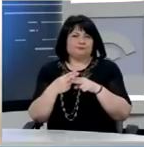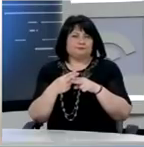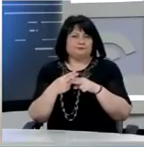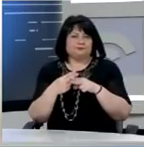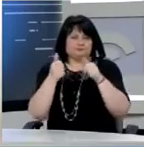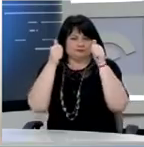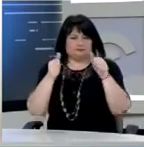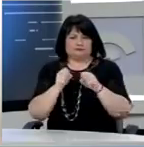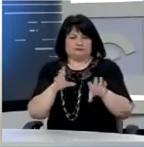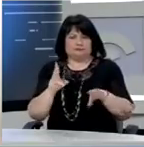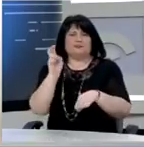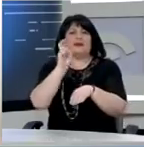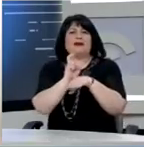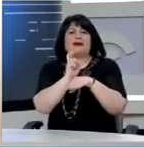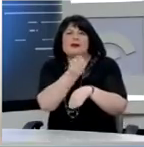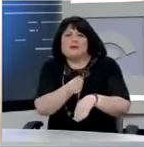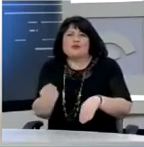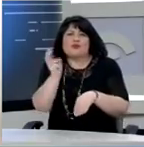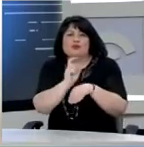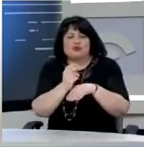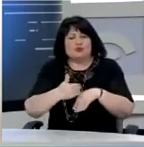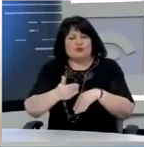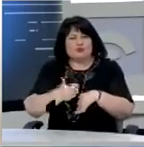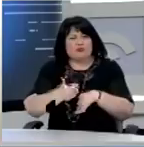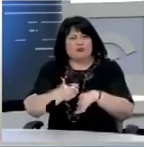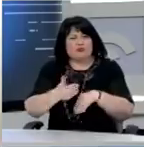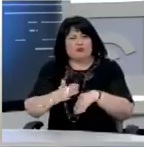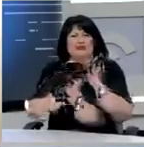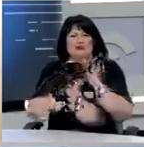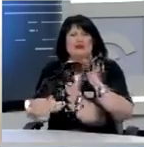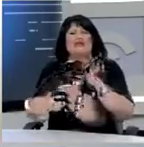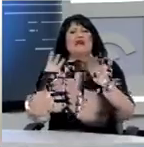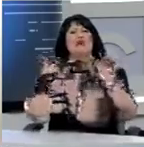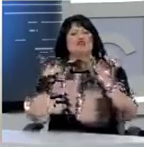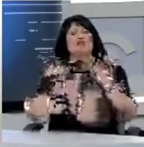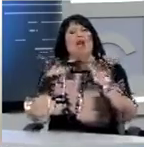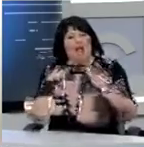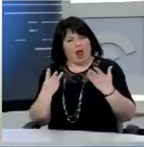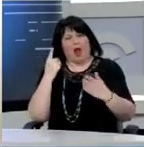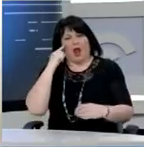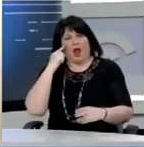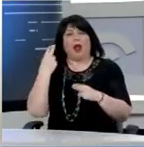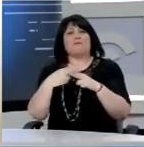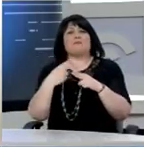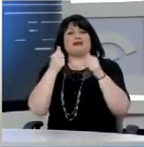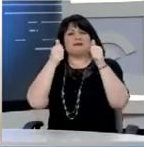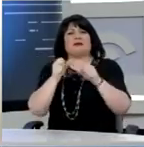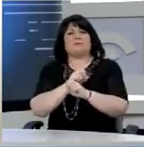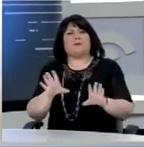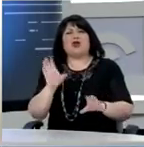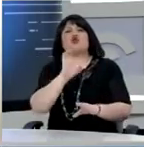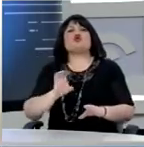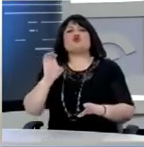ανακοίνωση για το πλεόνασμα και τα άλλα μακροοικονομικά μεγέθη του 2018. Πότε έγινε επίσημη ανακοίνωση από τη